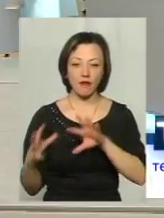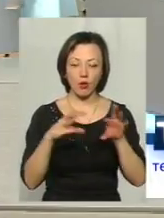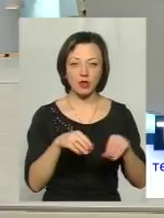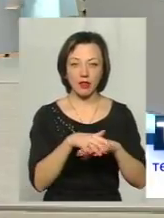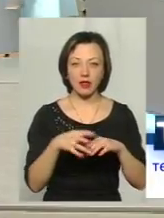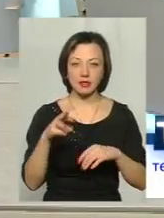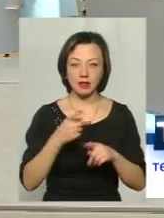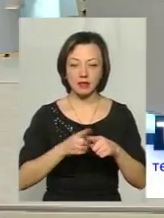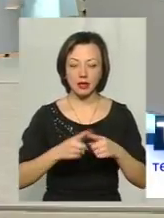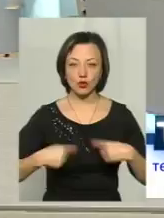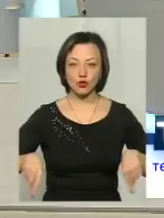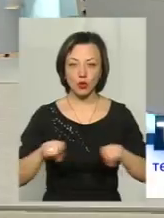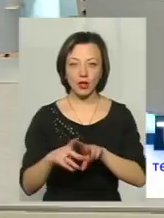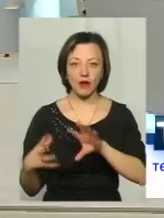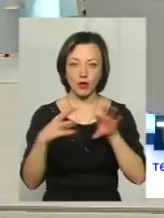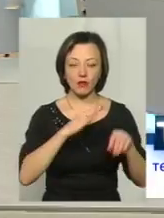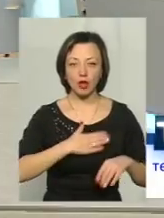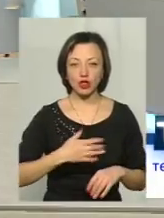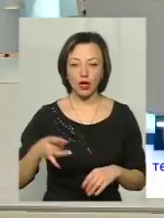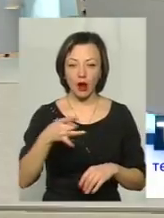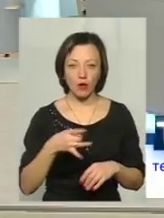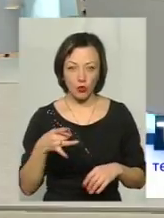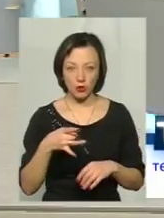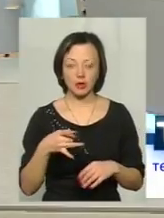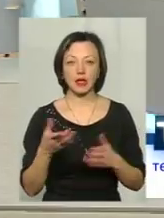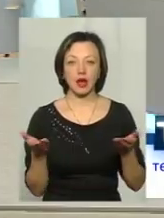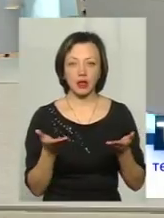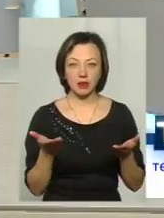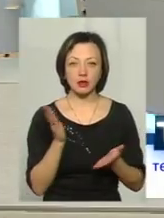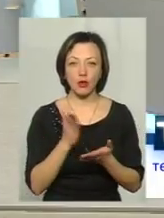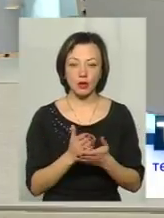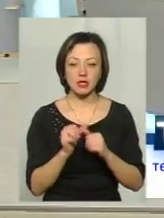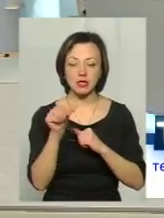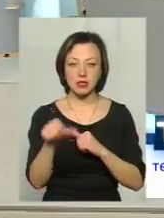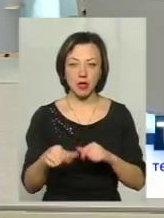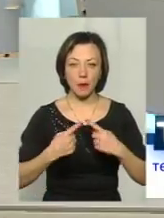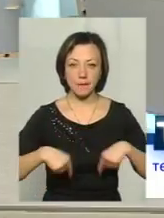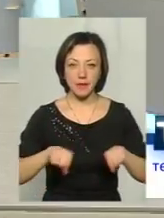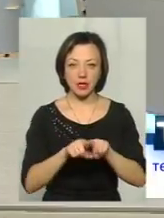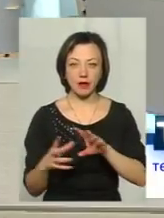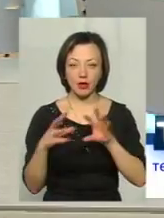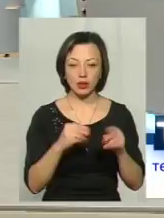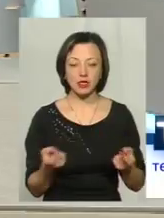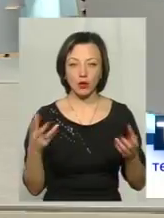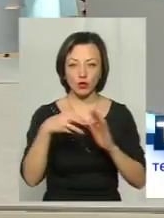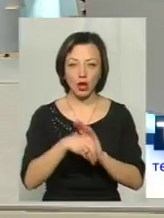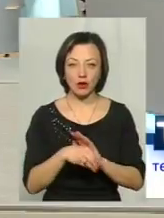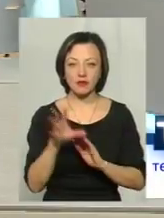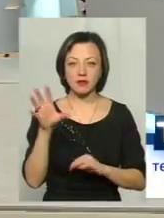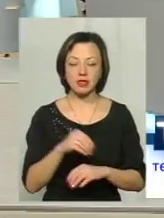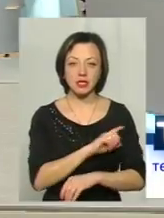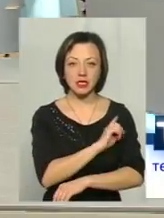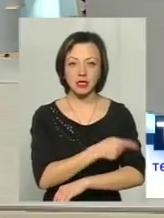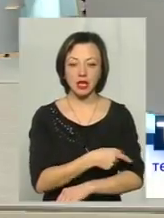населення з цієї зони евакуюється в наші ж райони, які знаходяться за межею евакуації. Для цього залучаються практично всі